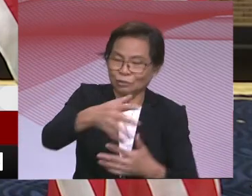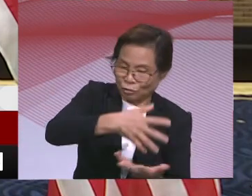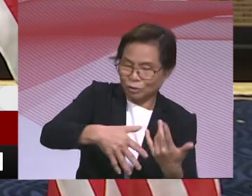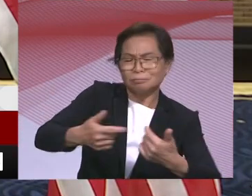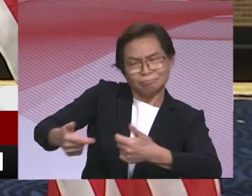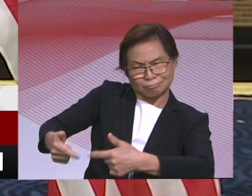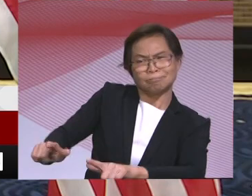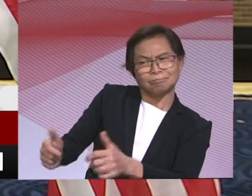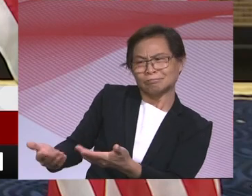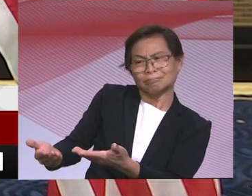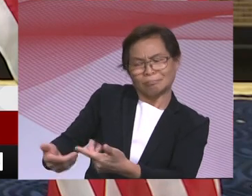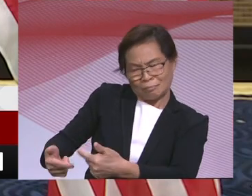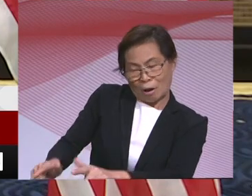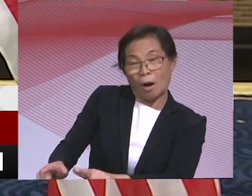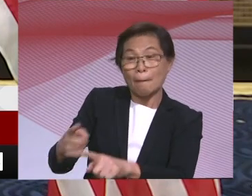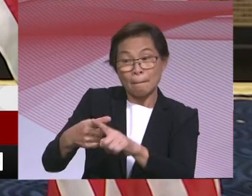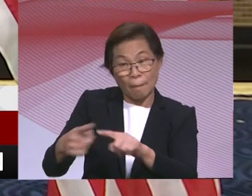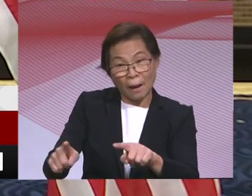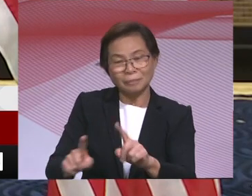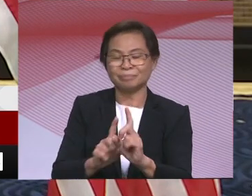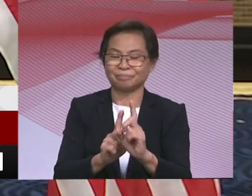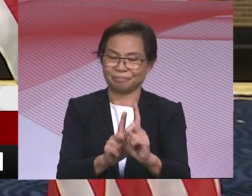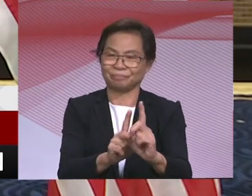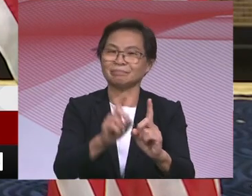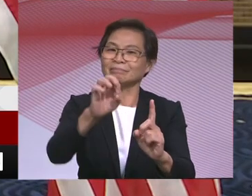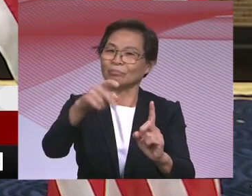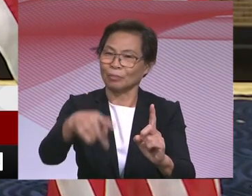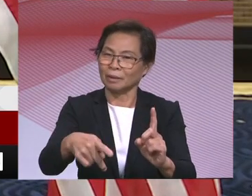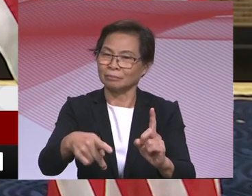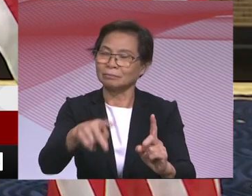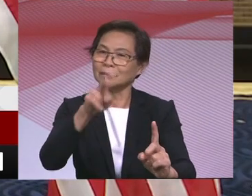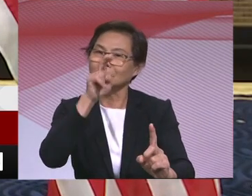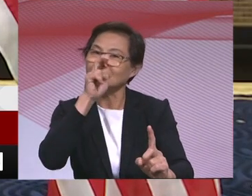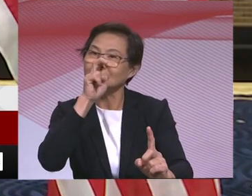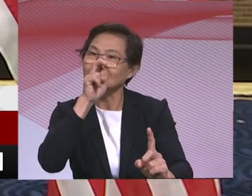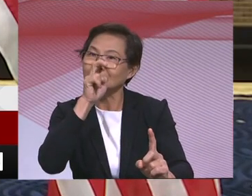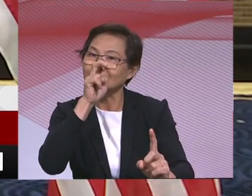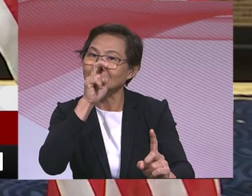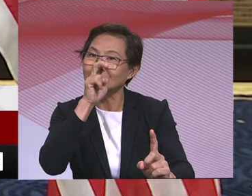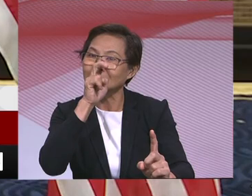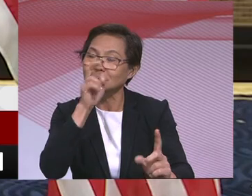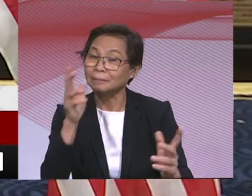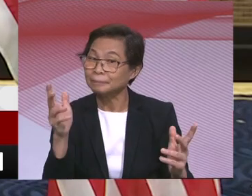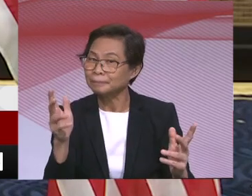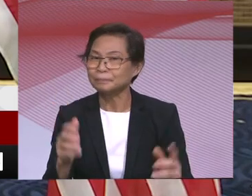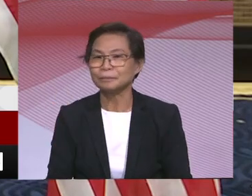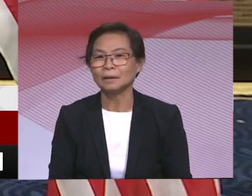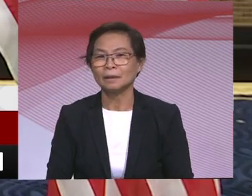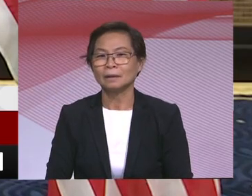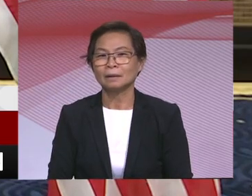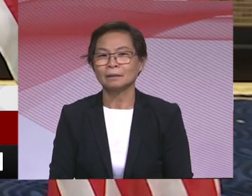dibenarkan tetap lo kepada pematuhan es shopee yang ketat Hai